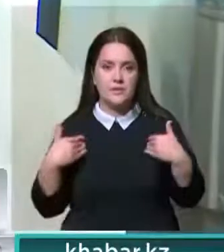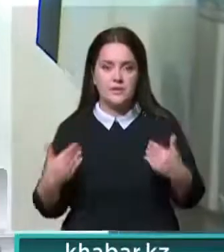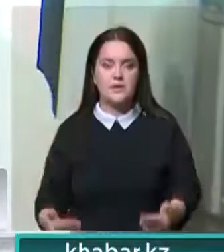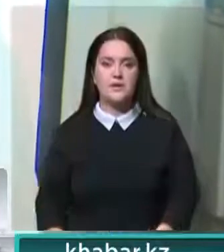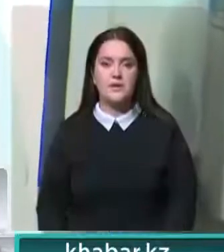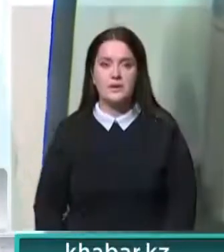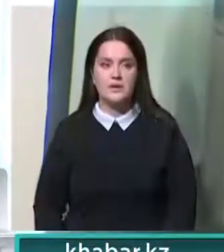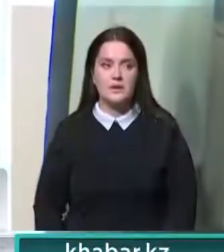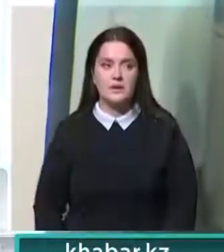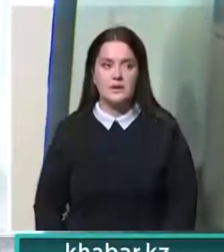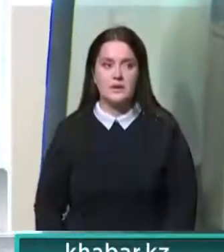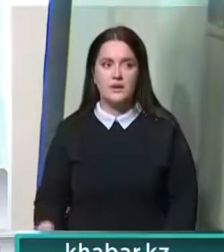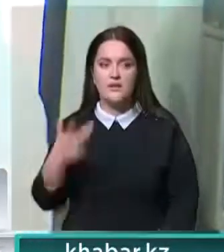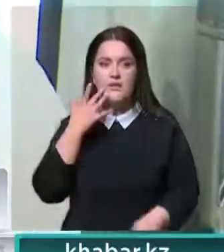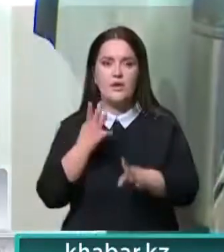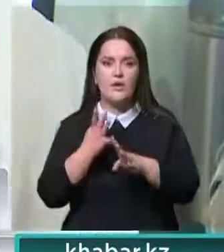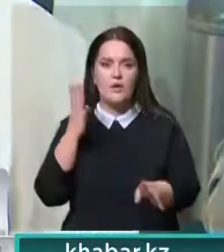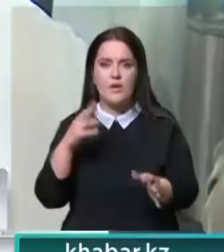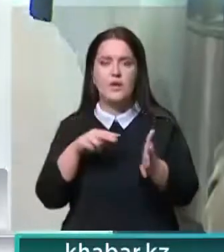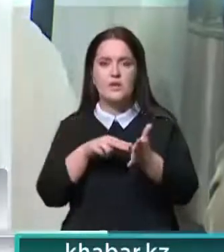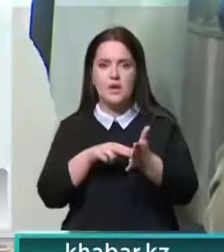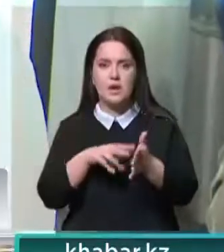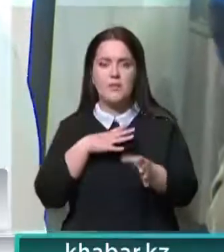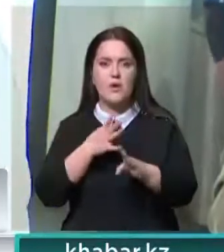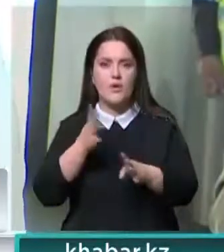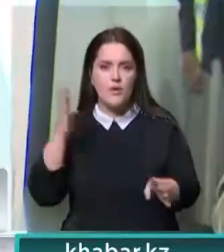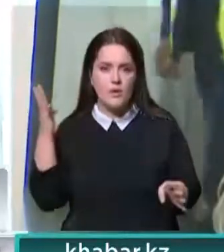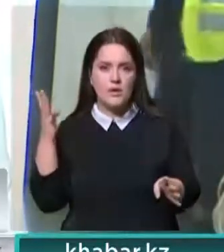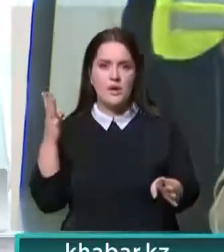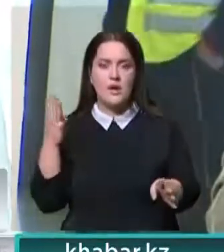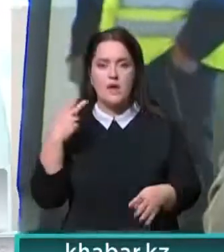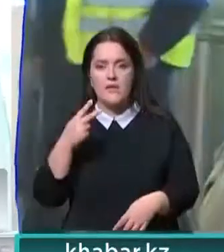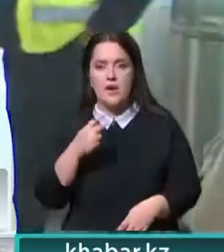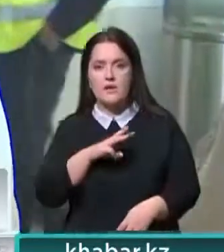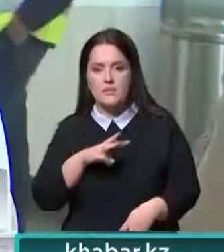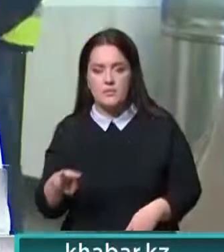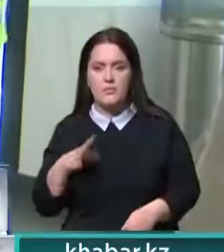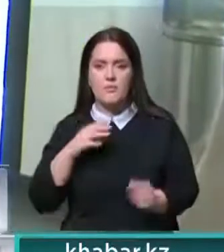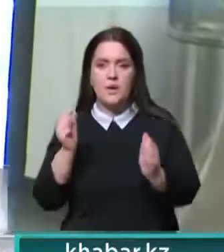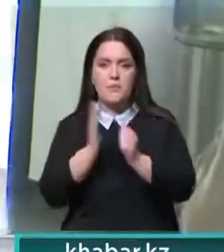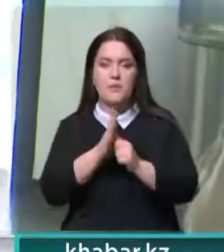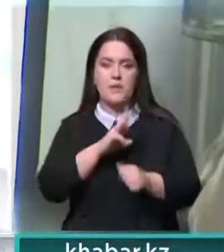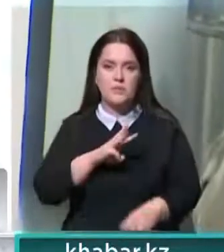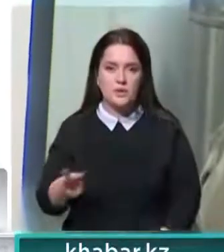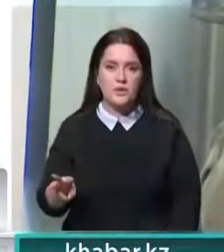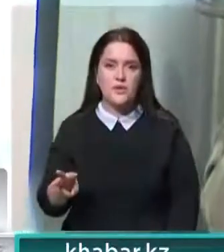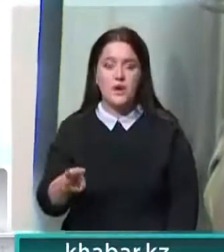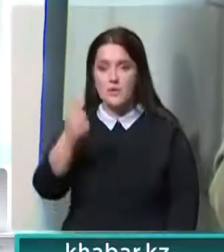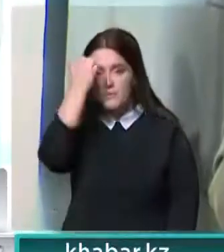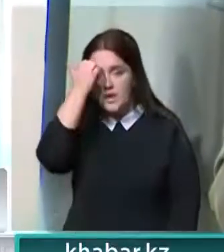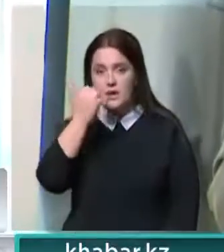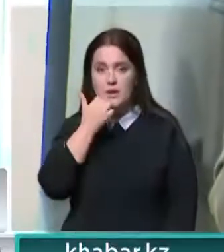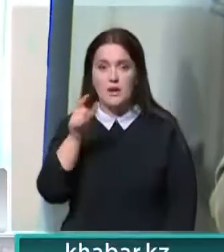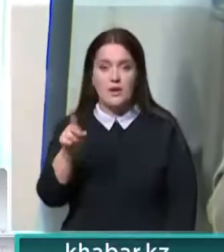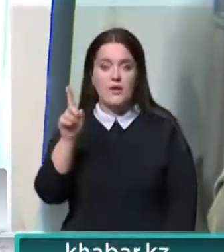В обычное время мы стоим в очереди, бывают большие очереди, там по 20 минут, по 15 минут. А благодаря такому